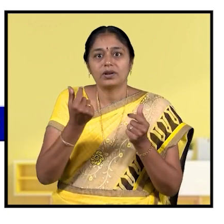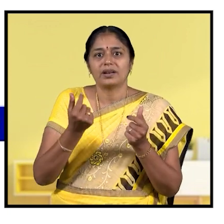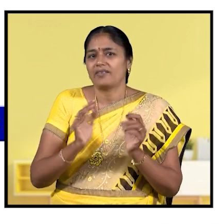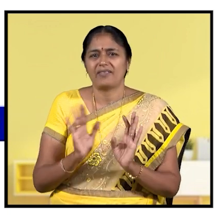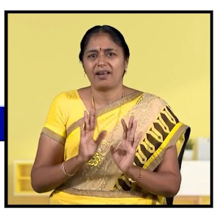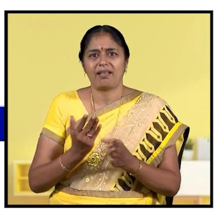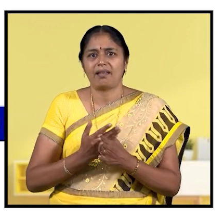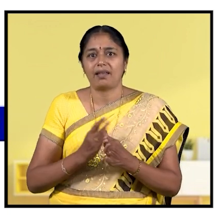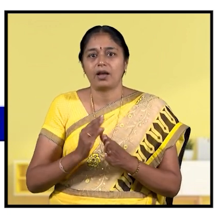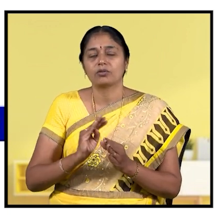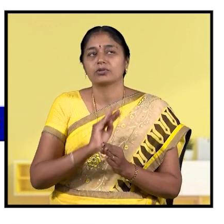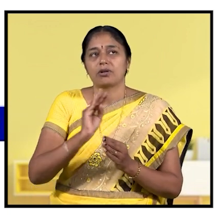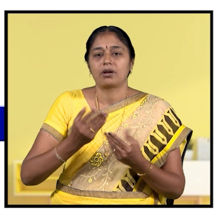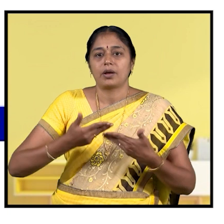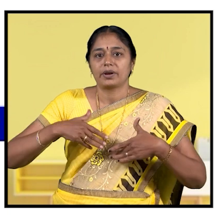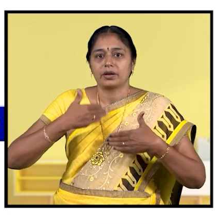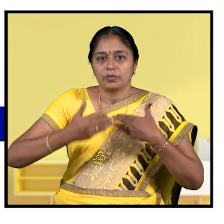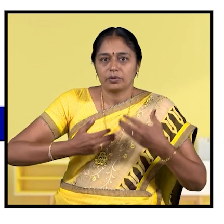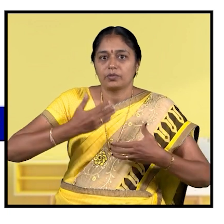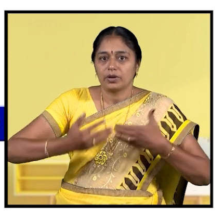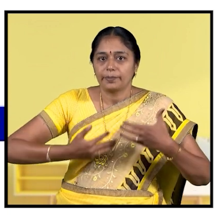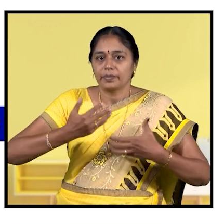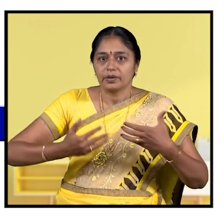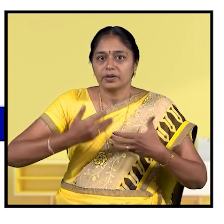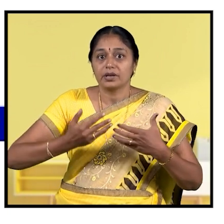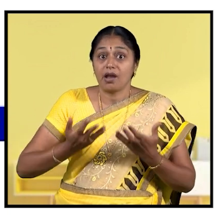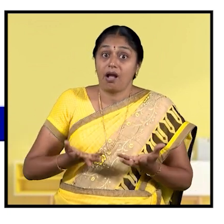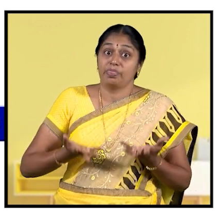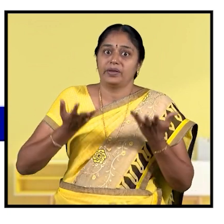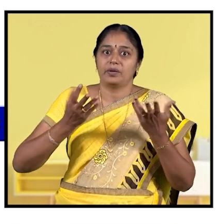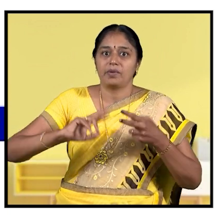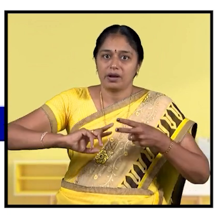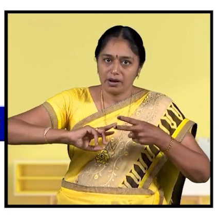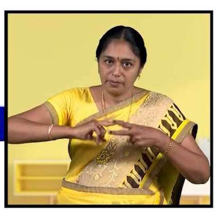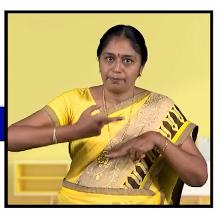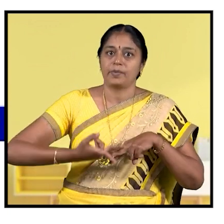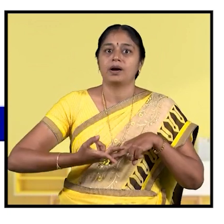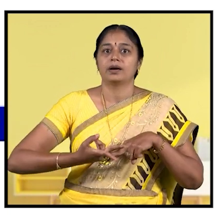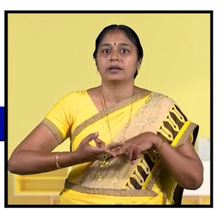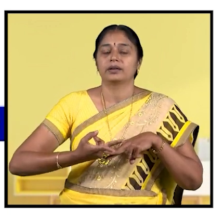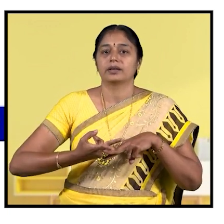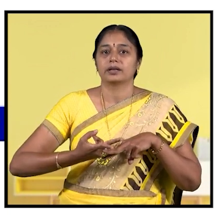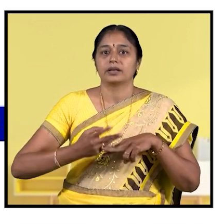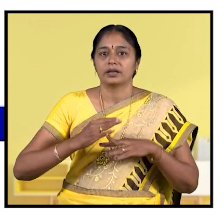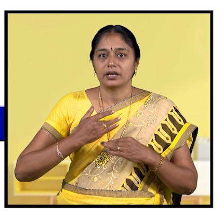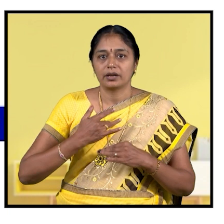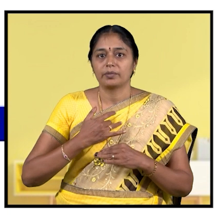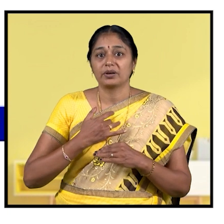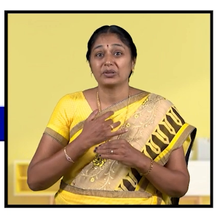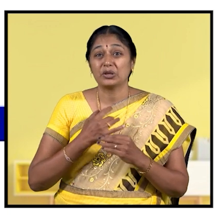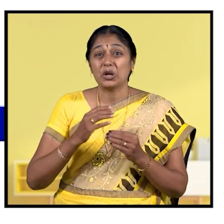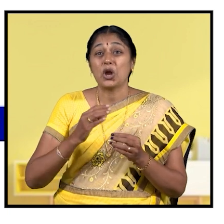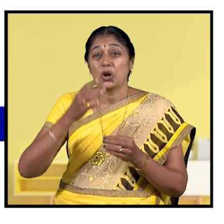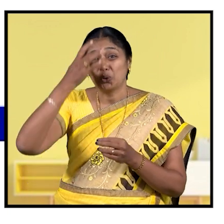நாள் அந்த நோய்க்கிருமிகள் நிறைய பல்கு பெருகி அது எண்ணிக்கையில் அதிகரிக்கக்கூடிய ஒரு விஷயத்துக்கு வந்து என்ன பேர் சொல்லணுன்னாக்க,